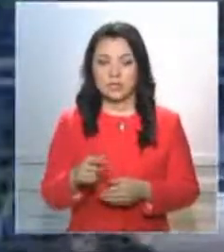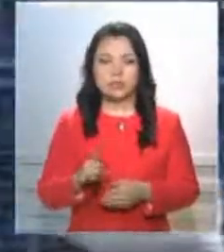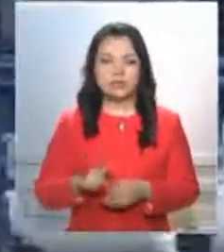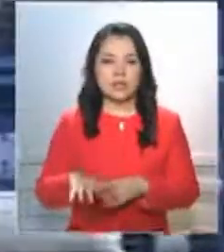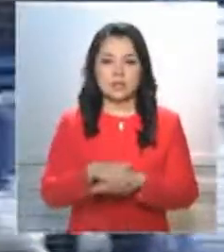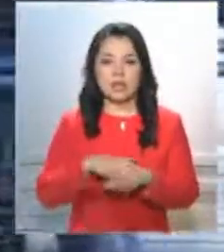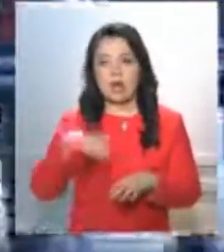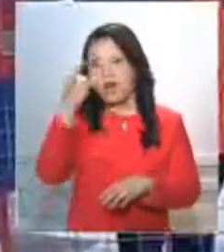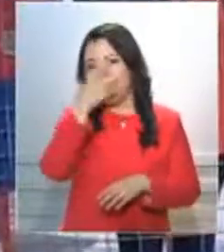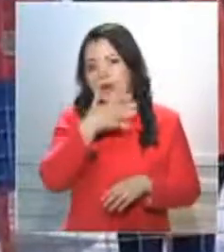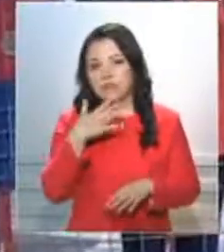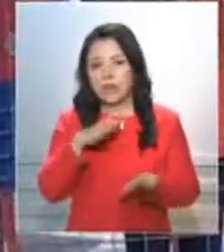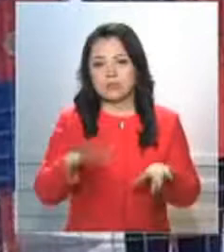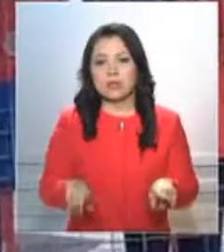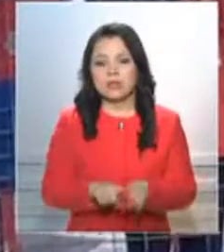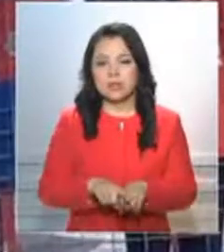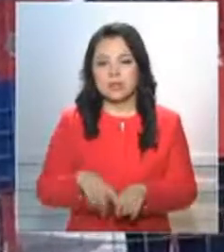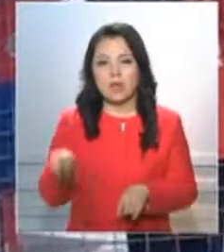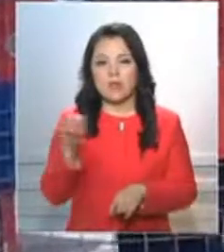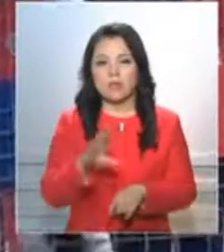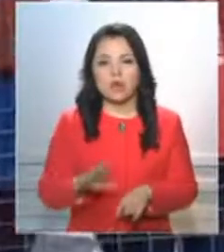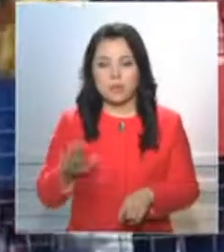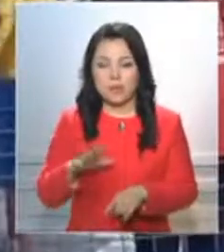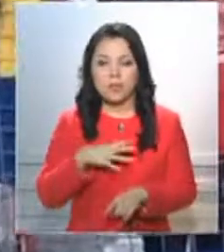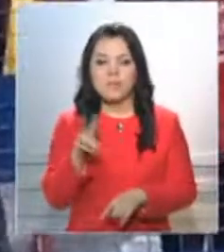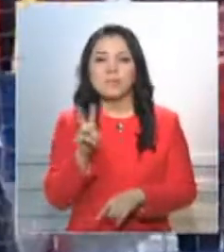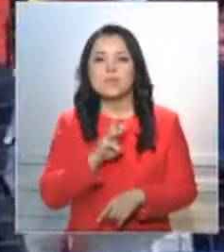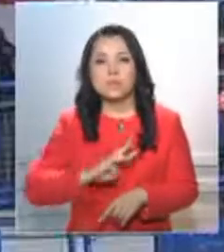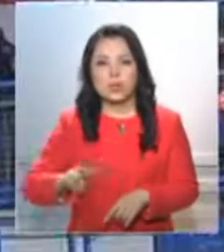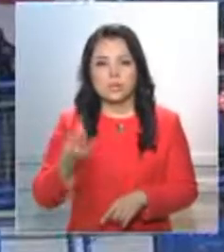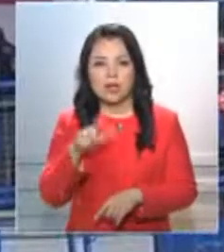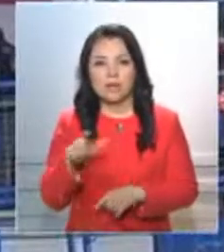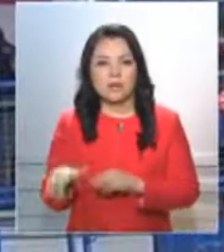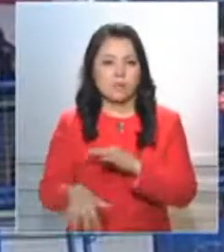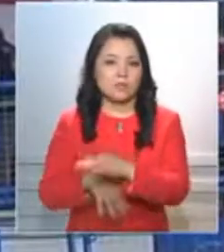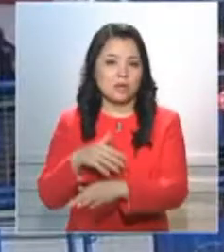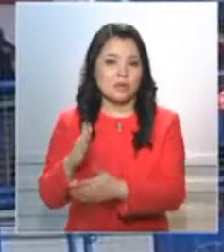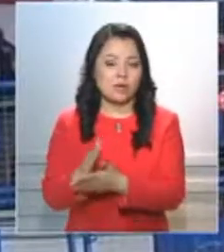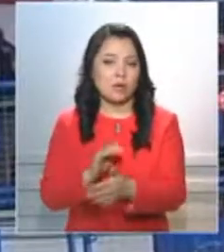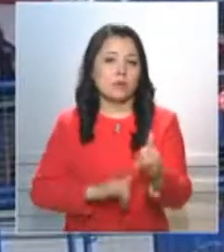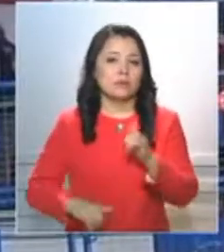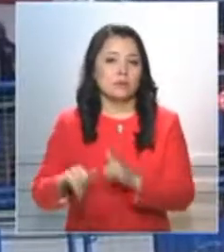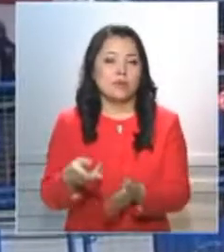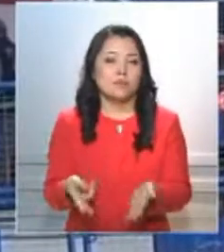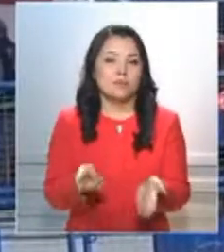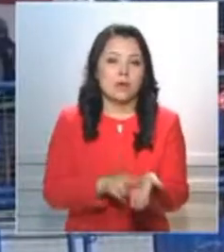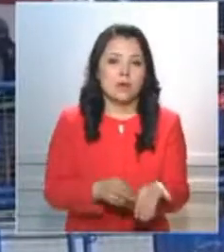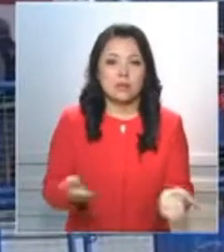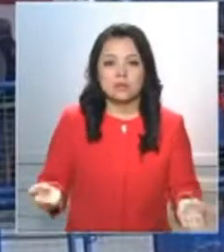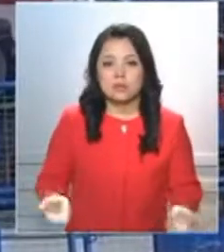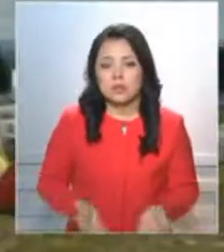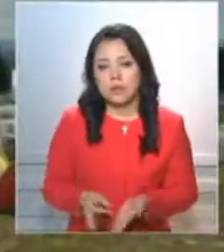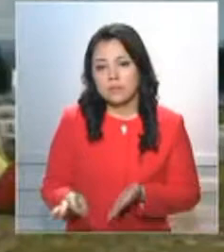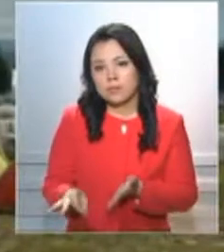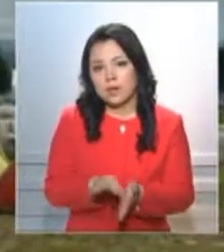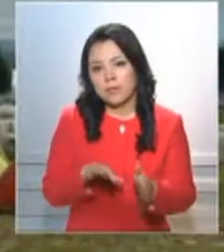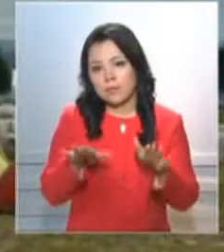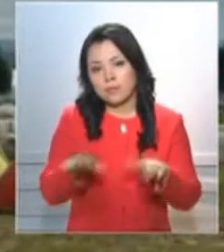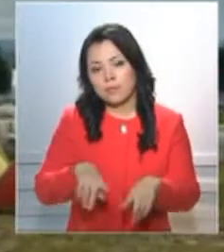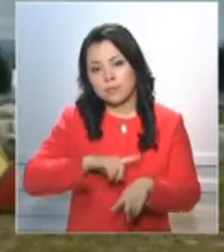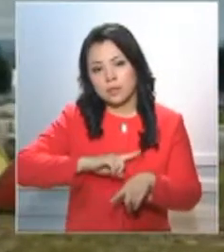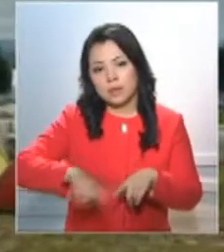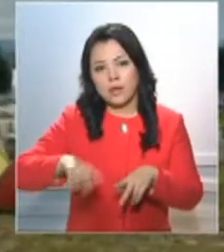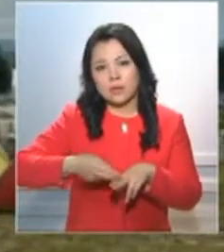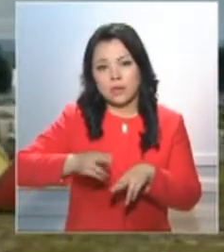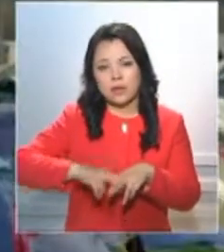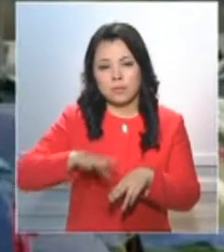Африкадан шыққан босқындар өткен жылы Еуропаға миллиондап ағылғаны белгілі. Оның бәрін қайта сыйғызып, қалай бөлісуді дер кезінде келісе алмаған кәрі құрлық